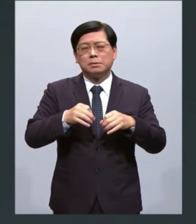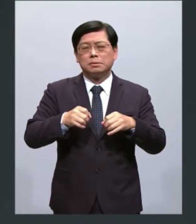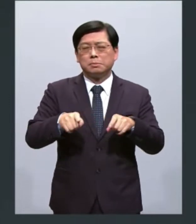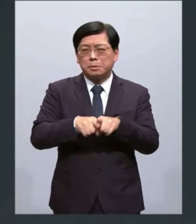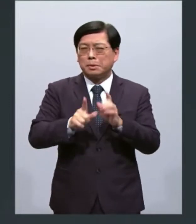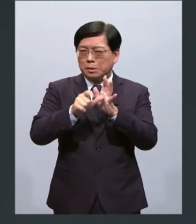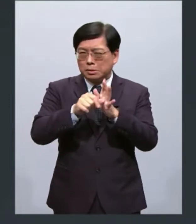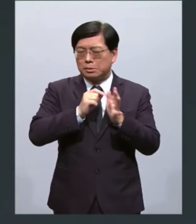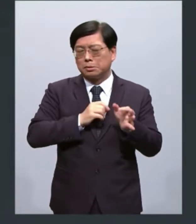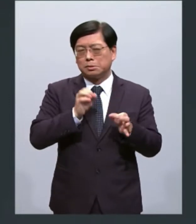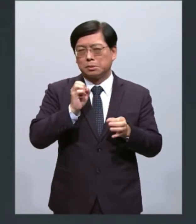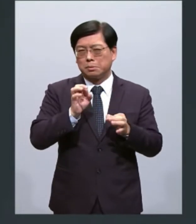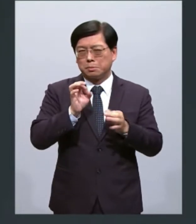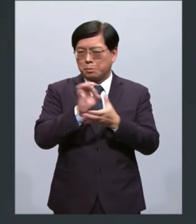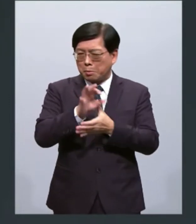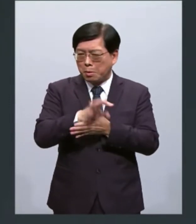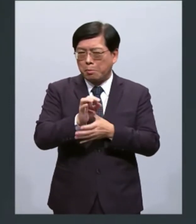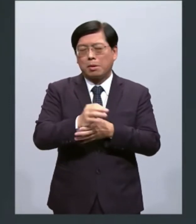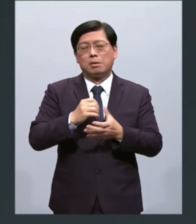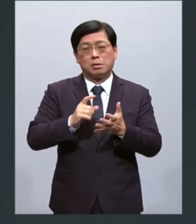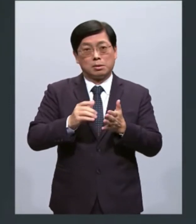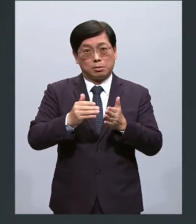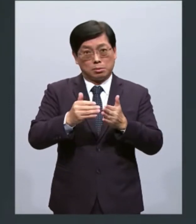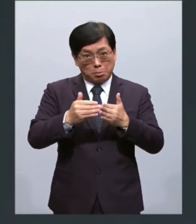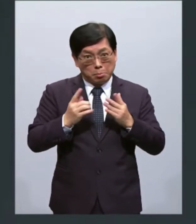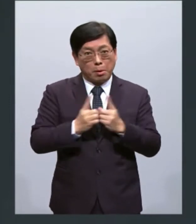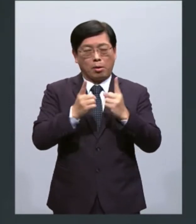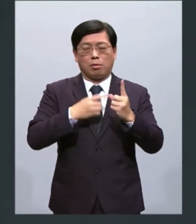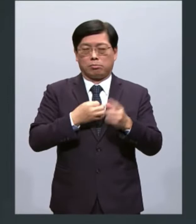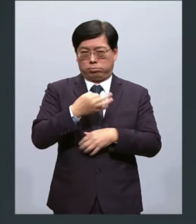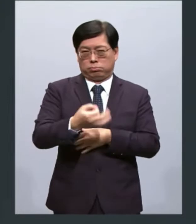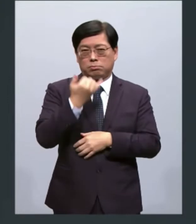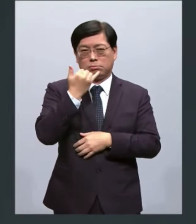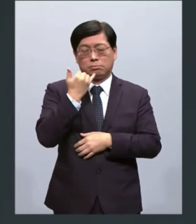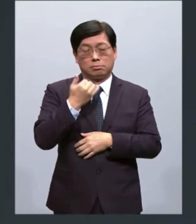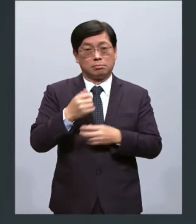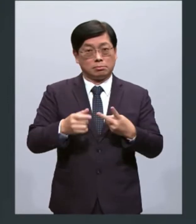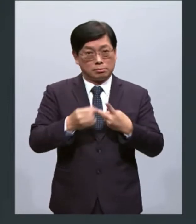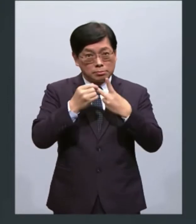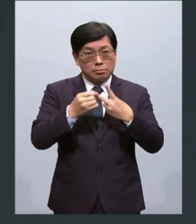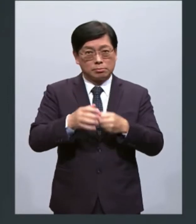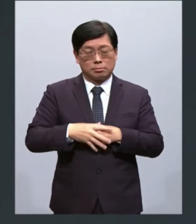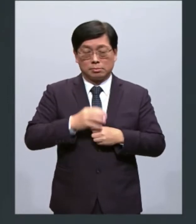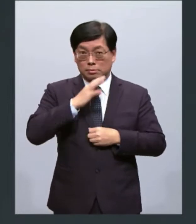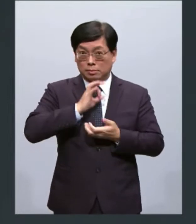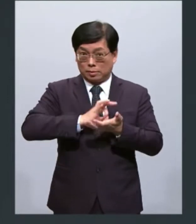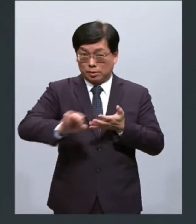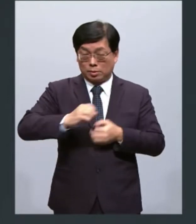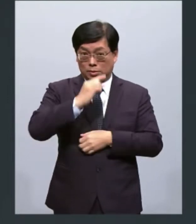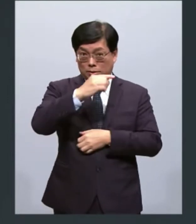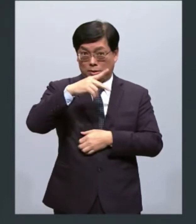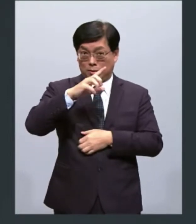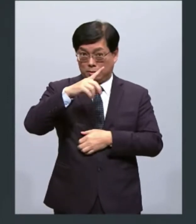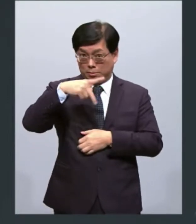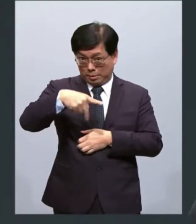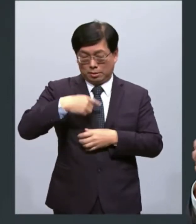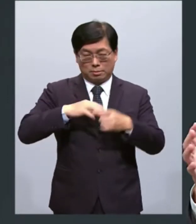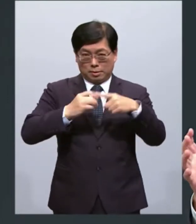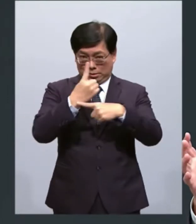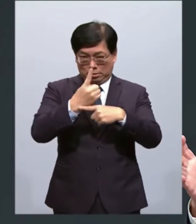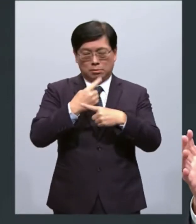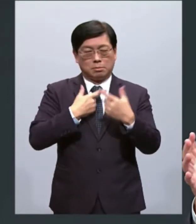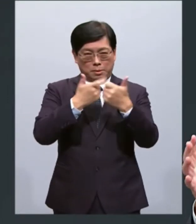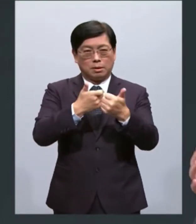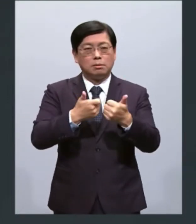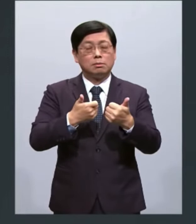钱，有需要的时候就有长照服务可以帮忙。第二，应当以 GDP 1% 的为目标，长照整